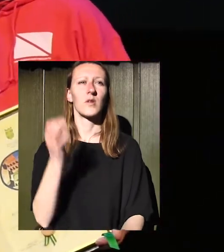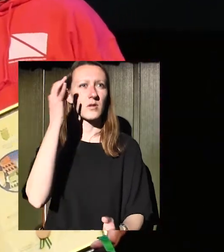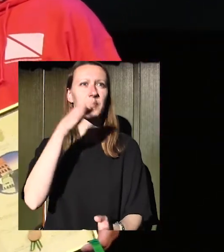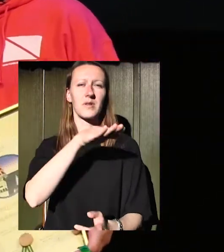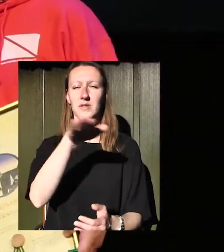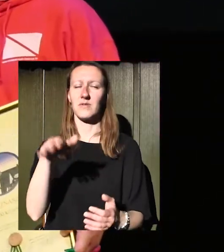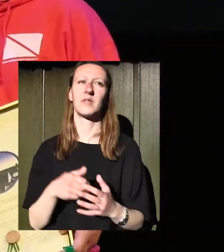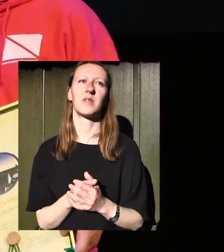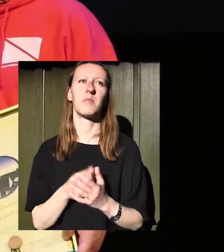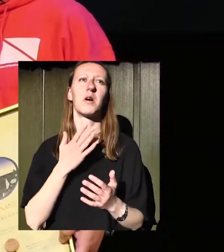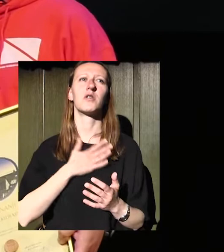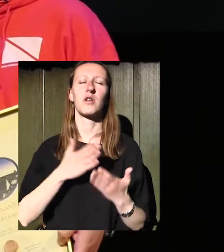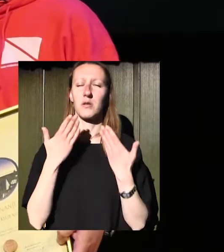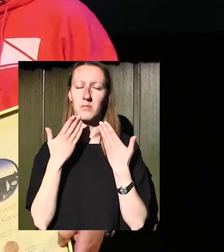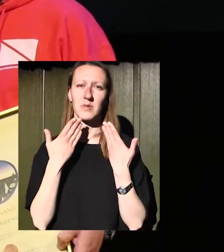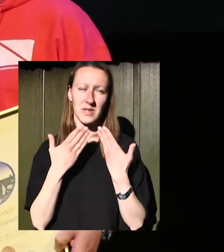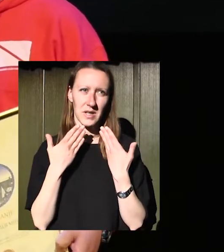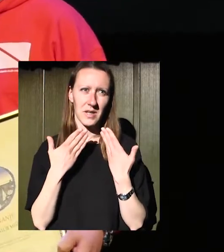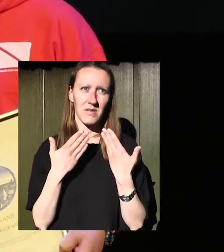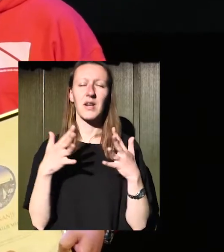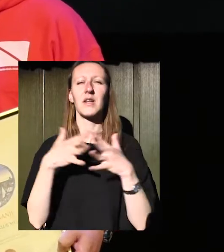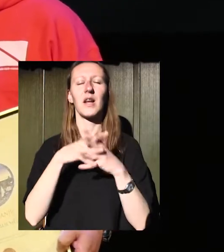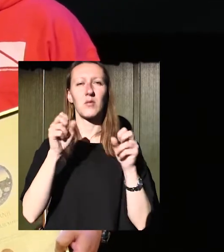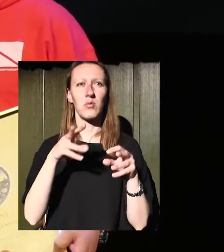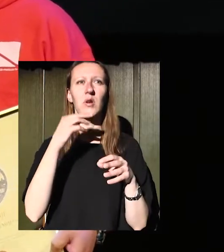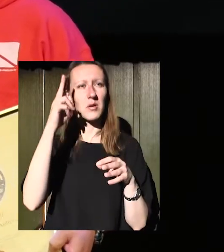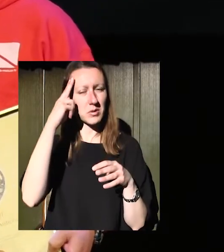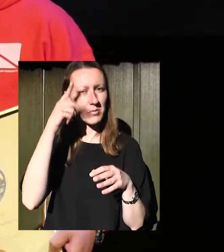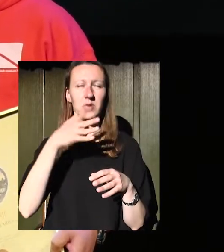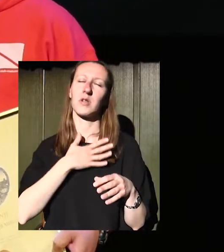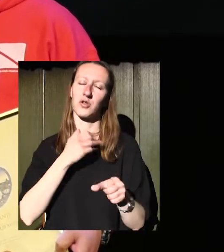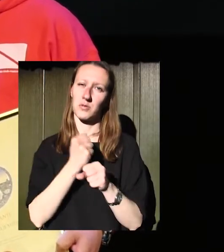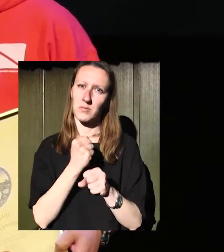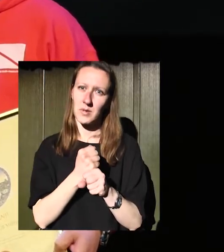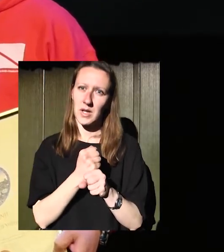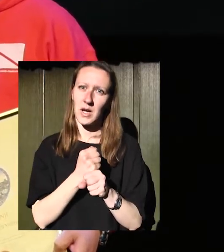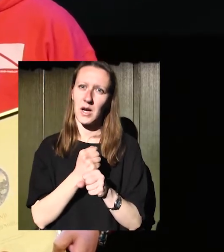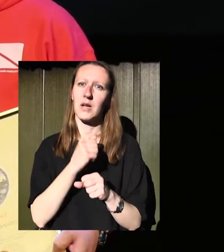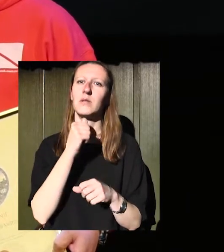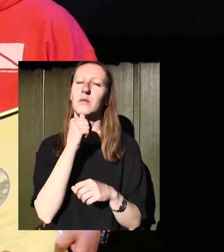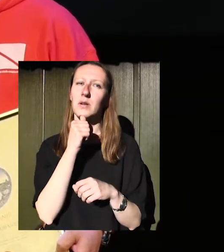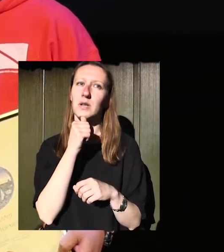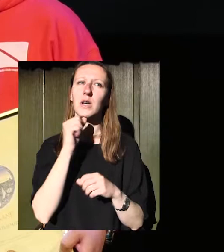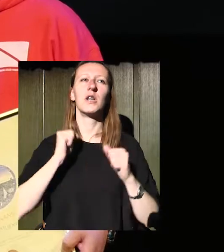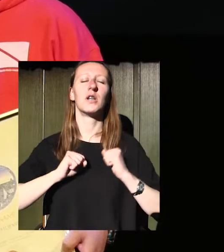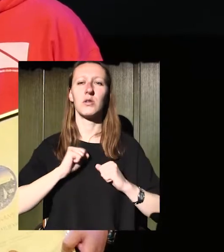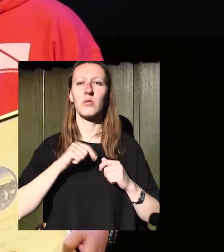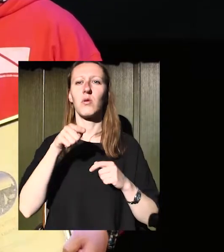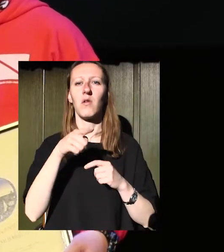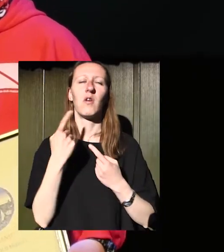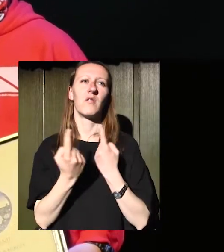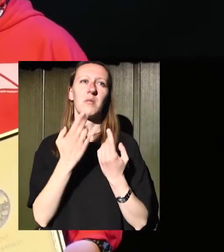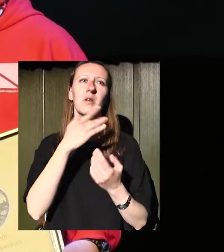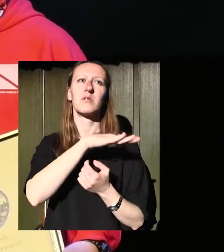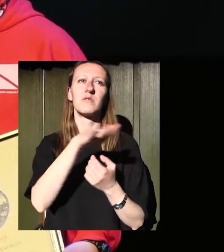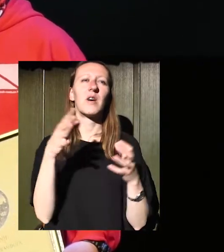Dobar dan svima, željeli bi se zahvaliti gradu Puli na prepoznatom našem radu i trudu, pogotovo u